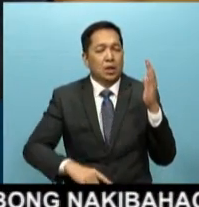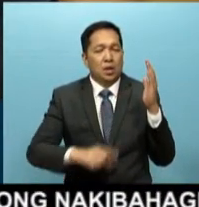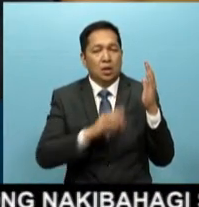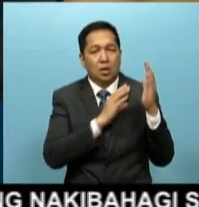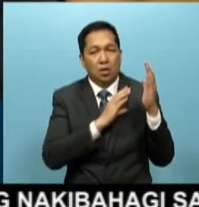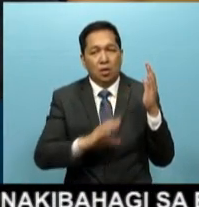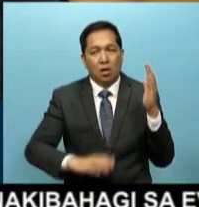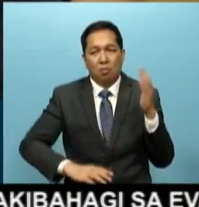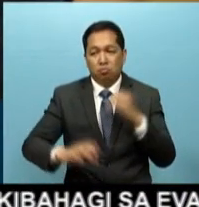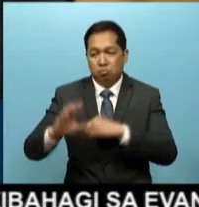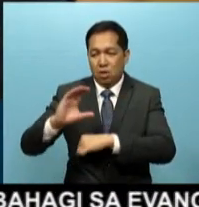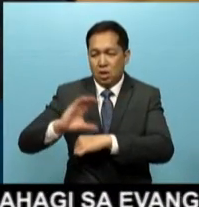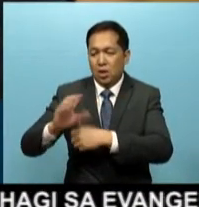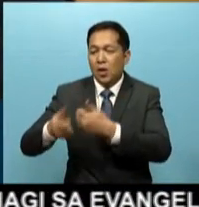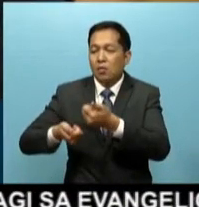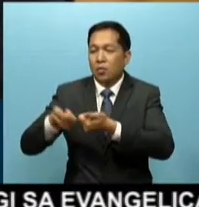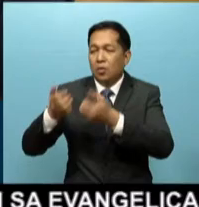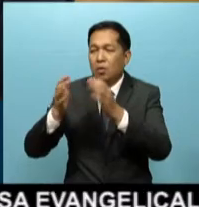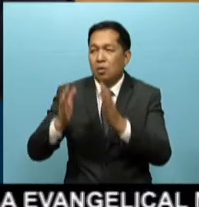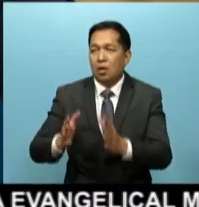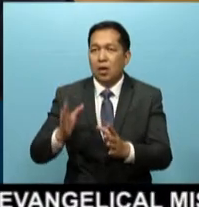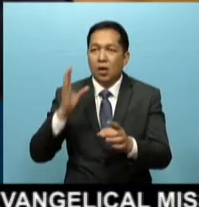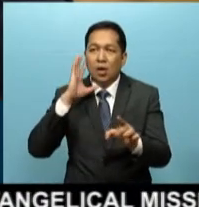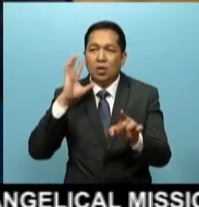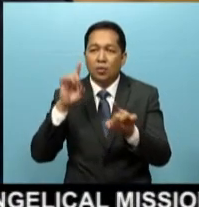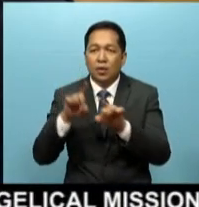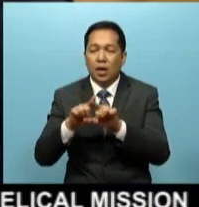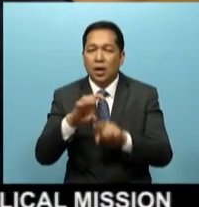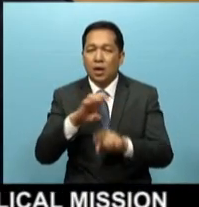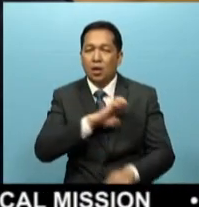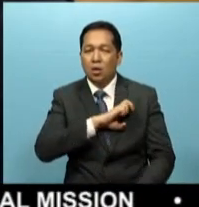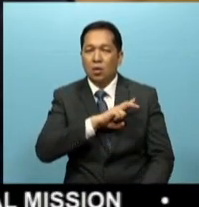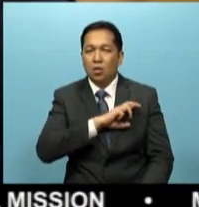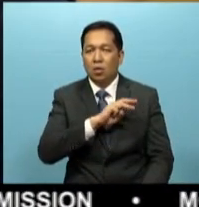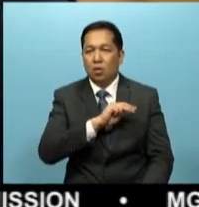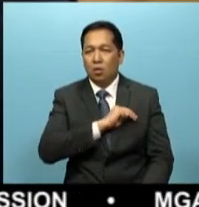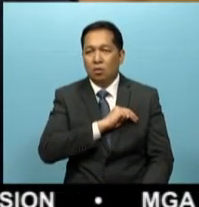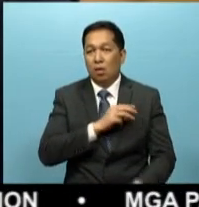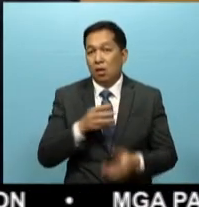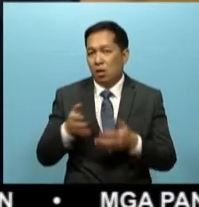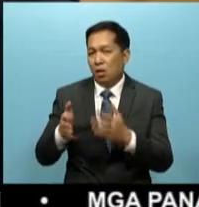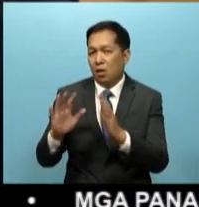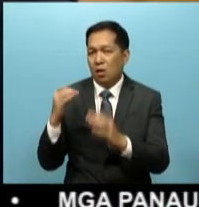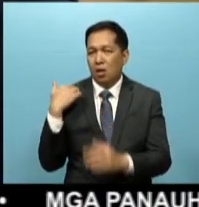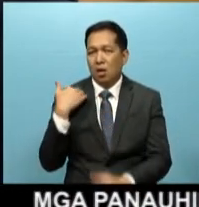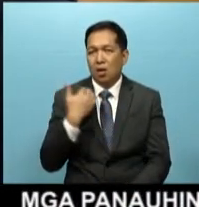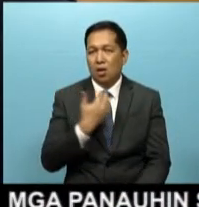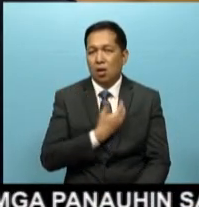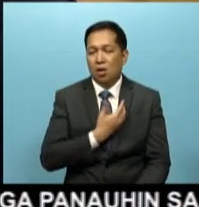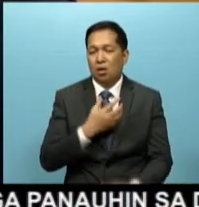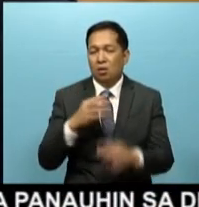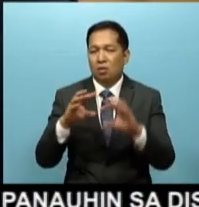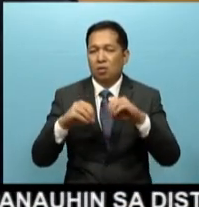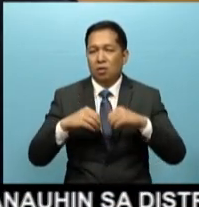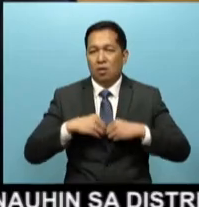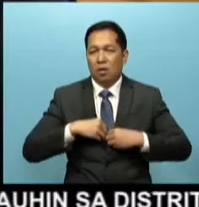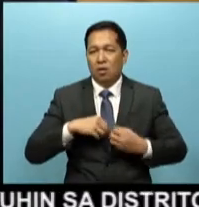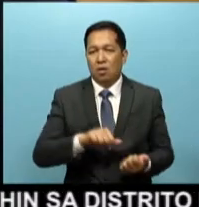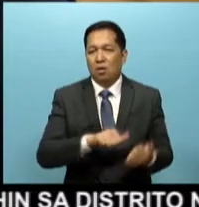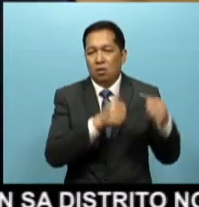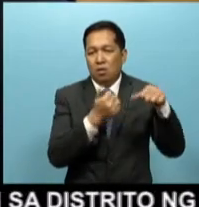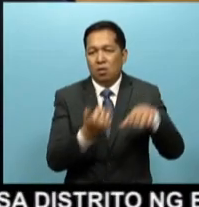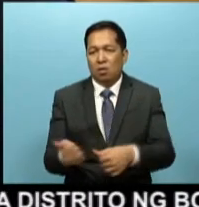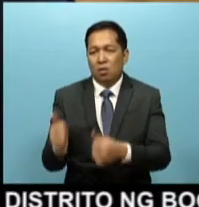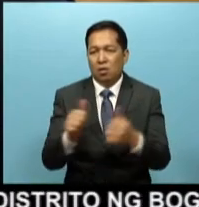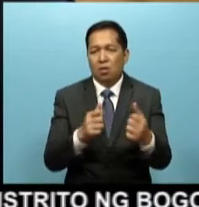tagapamahalang pangkalahatan, kapatid ni Eduardo Manalo, sa kanila pong pagpapahintulot na maisagawa ang banal na bautismo sa